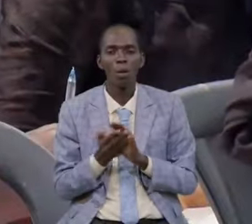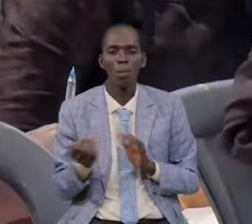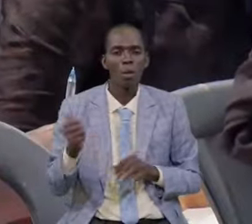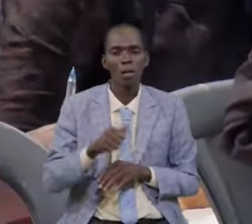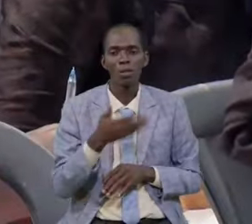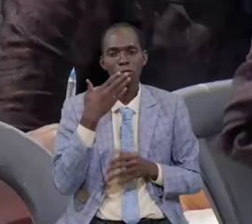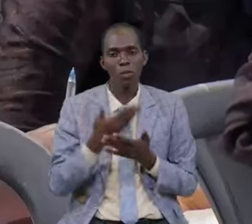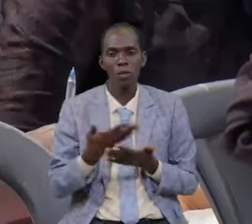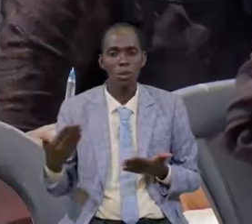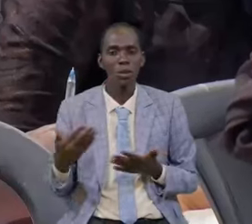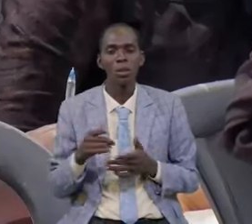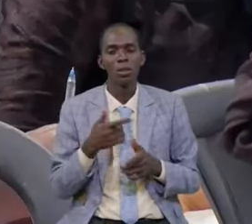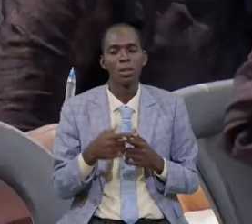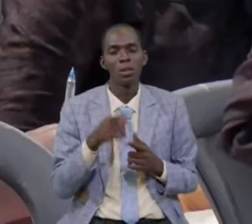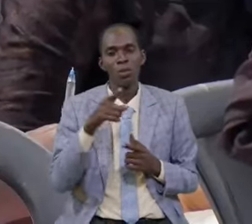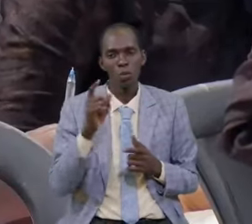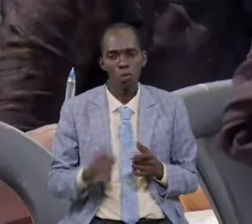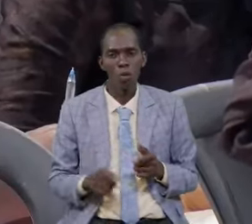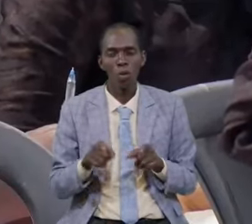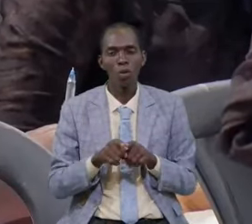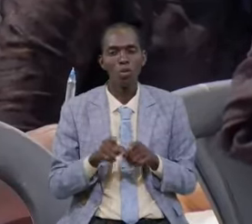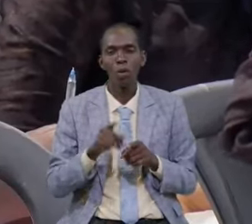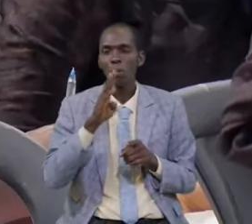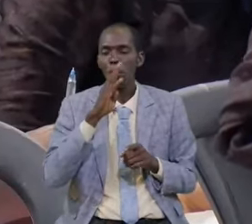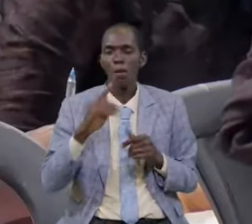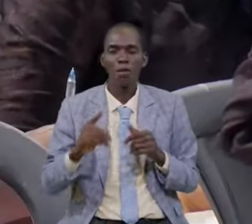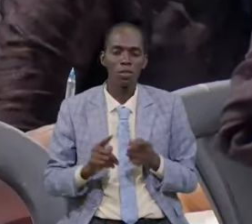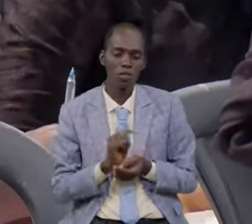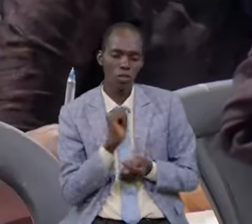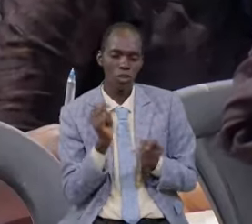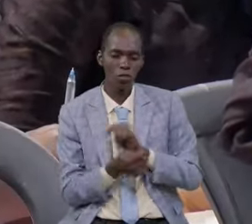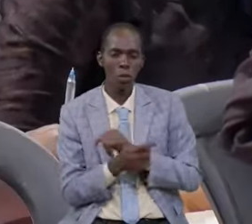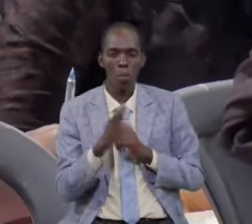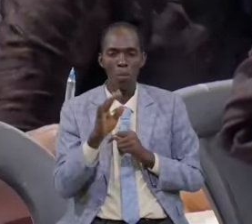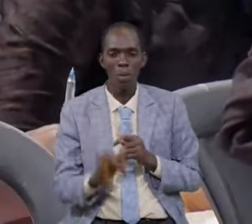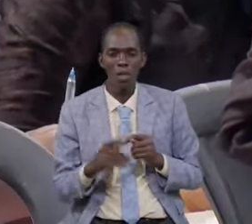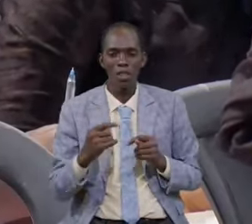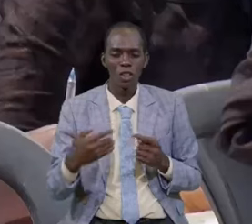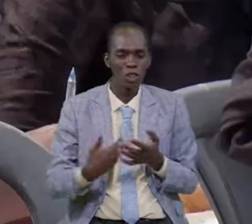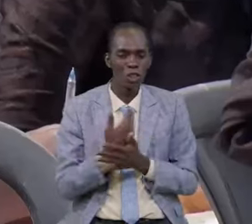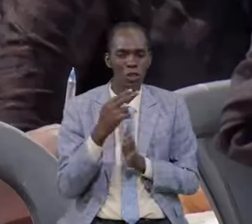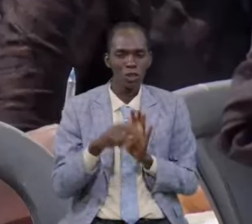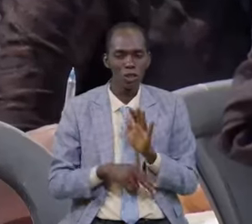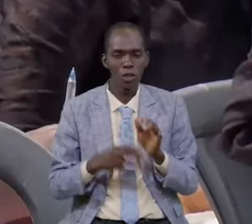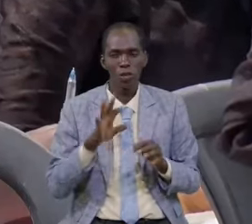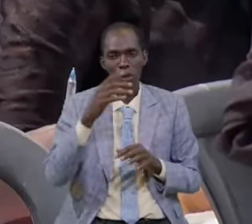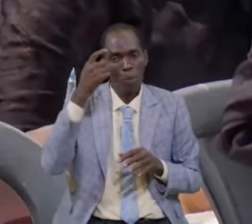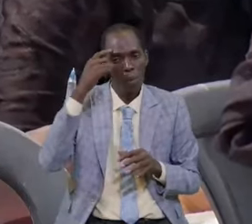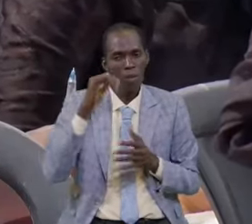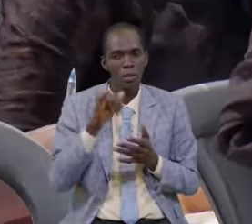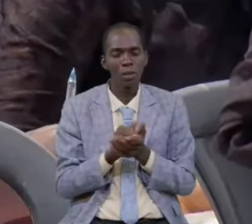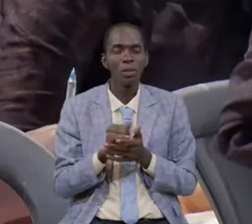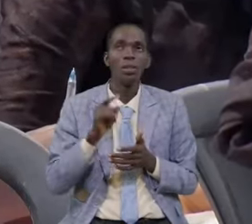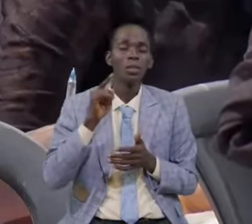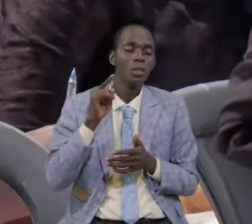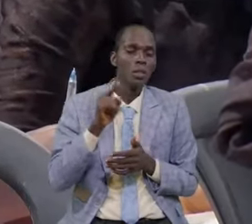alors il faut être transformé par le renouvellement de l'intelligence afin que vous discerniez, afin que vous connaissiez, afin que